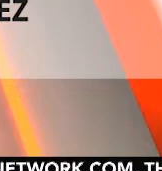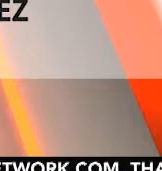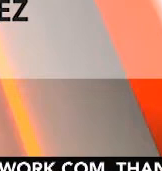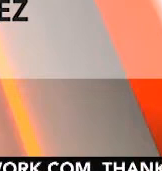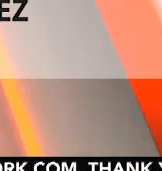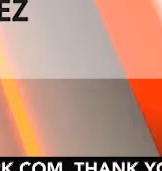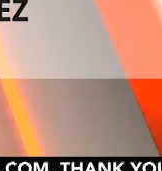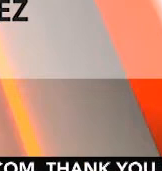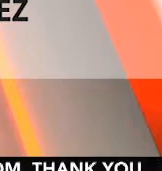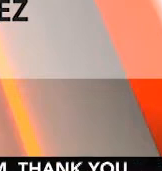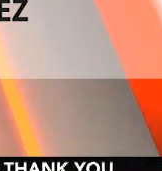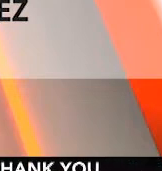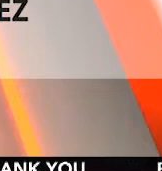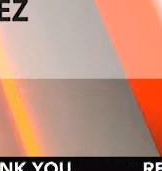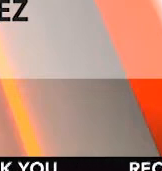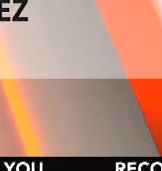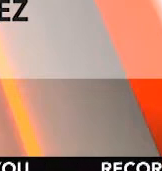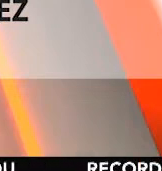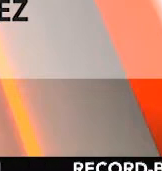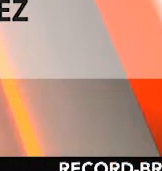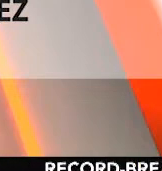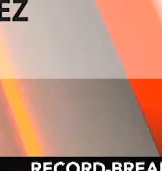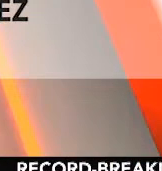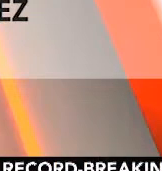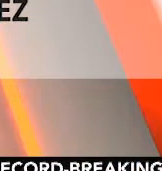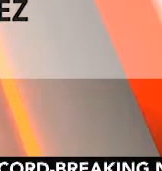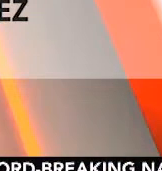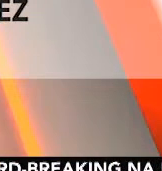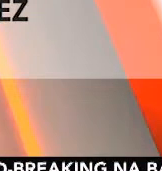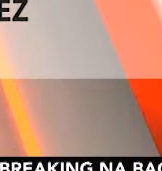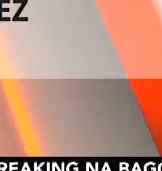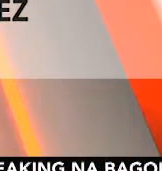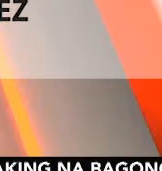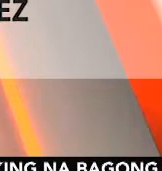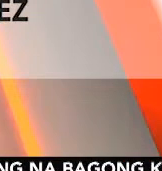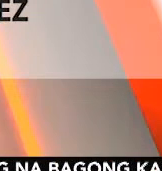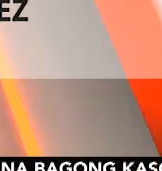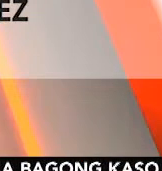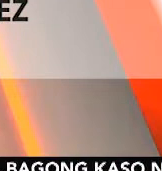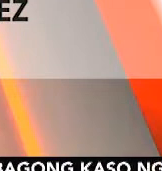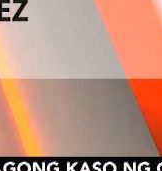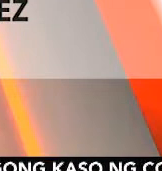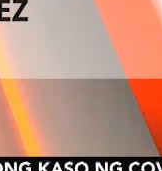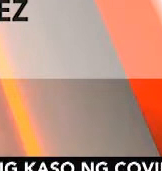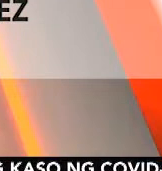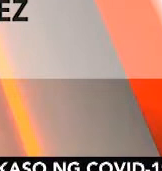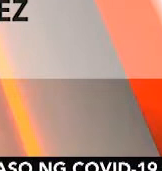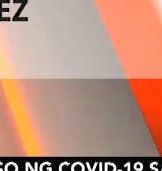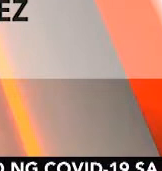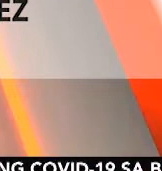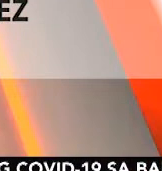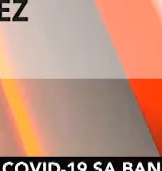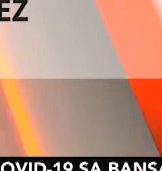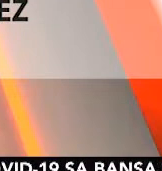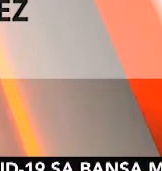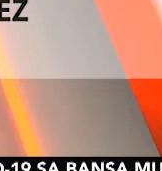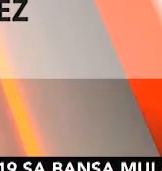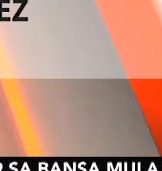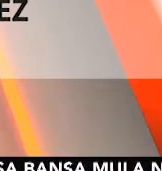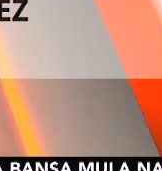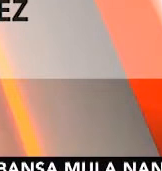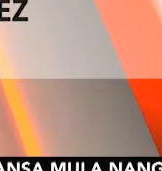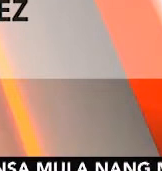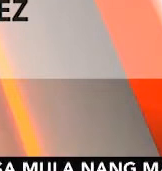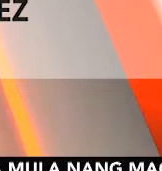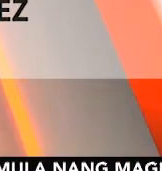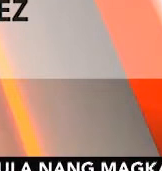araw ring iyon, sinuri siya ng doktor at sinabing meron itong lagnat at magang lalamunan. Nag-isolate daw si Marcos at